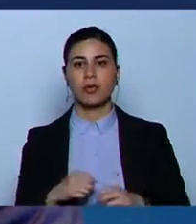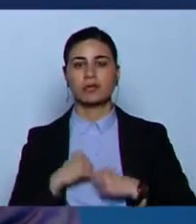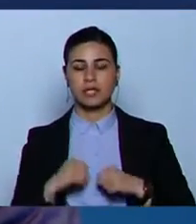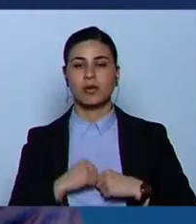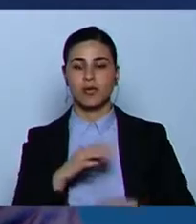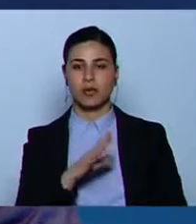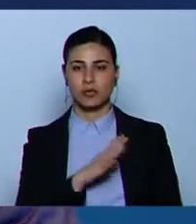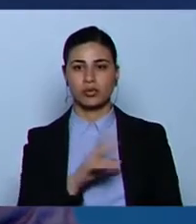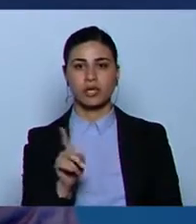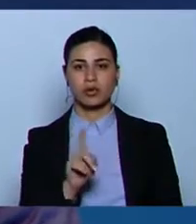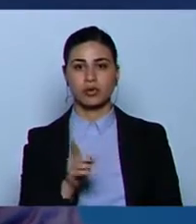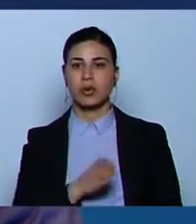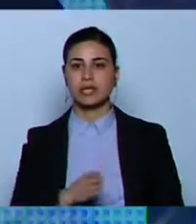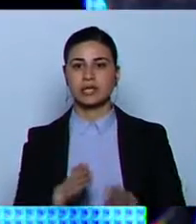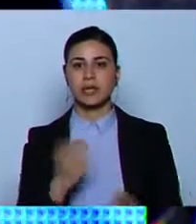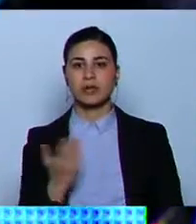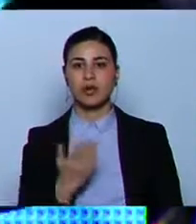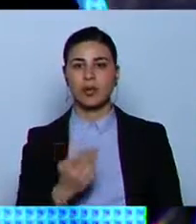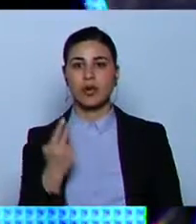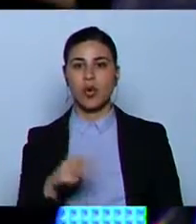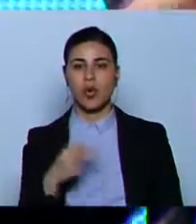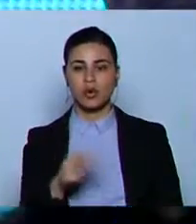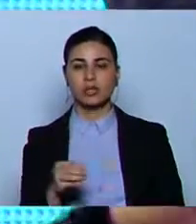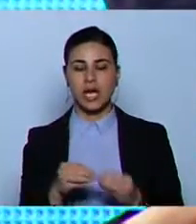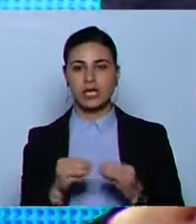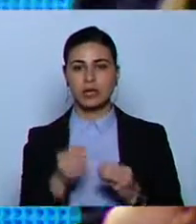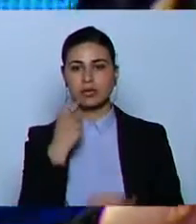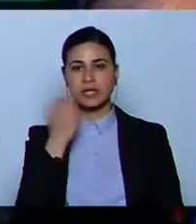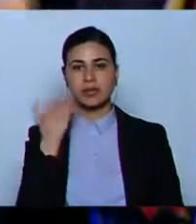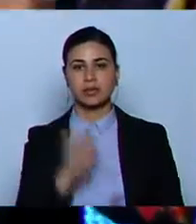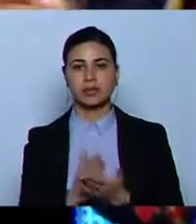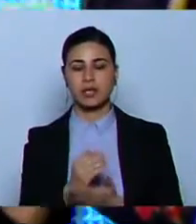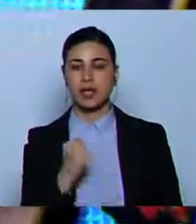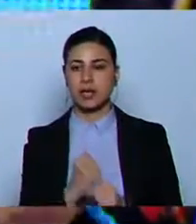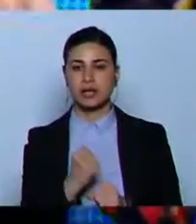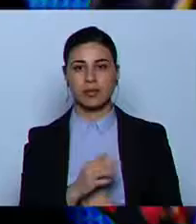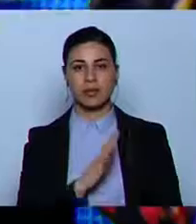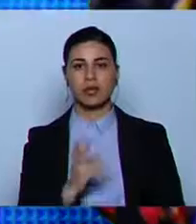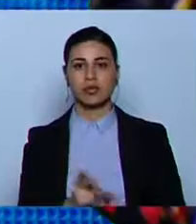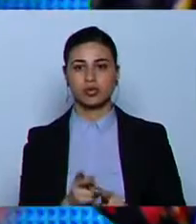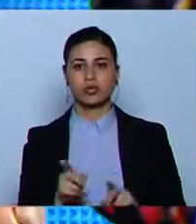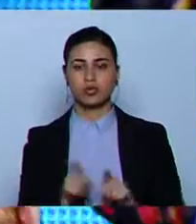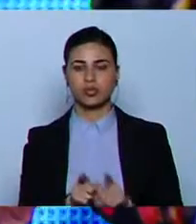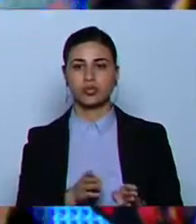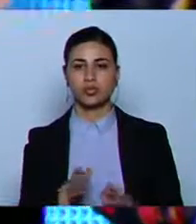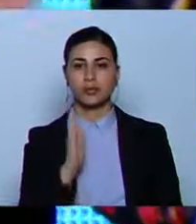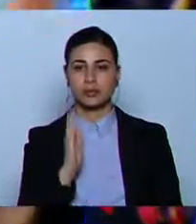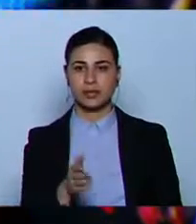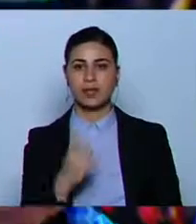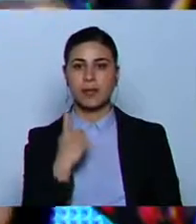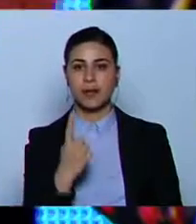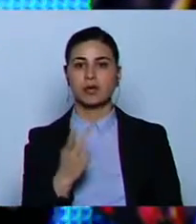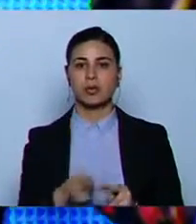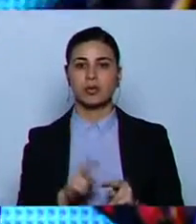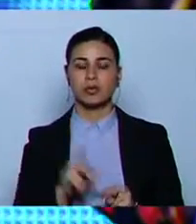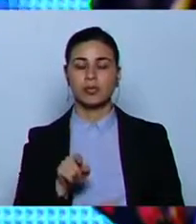მაინც ქონდა, რომ გზები, რომლებიც 20-ეული, 10-ეული წლები არ გაკეთებულა, ამ გზებსაც რეაგირებას ახდენდა მარტო